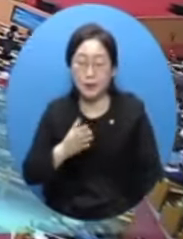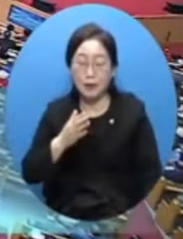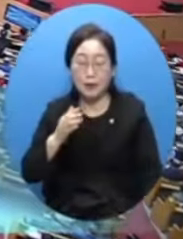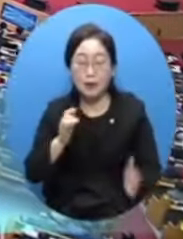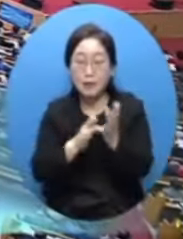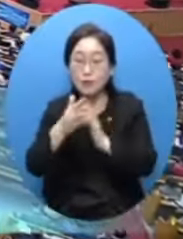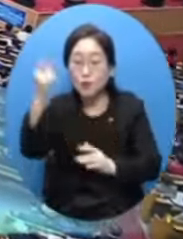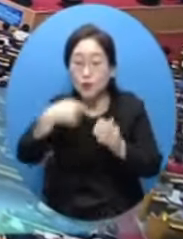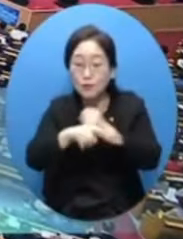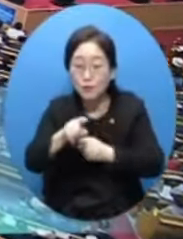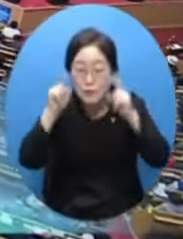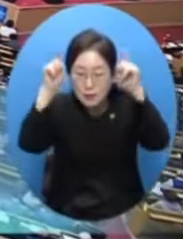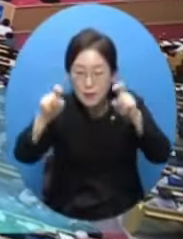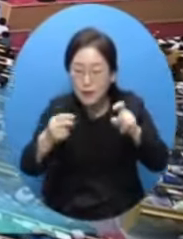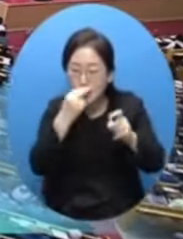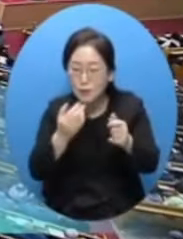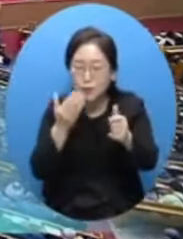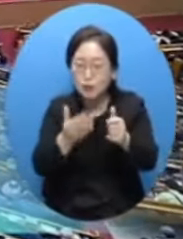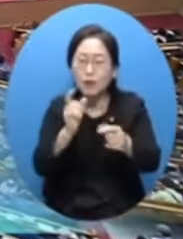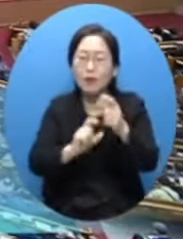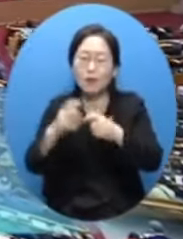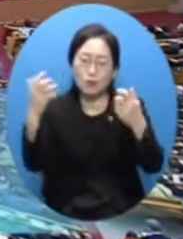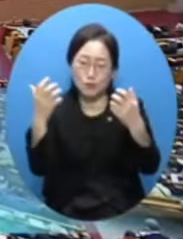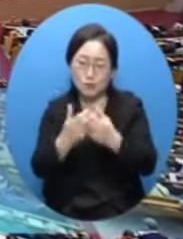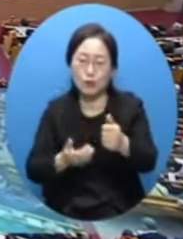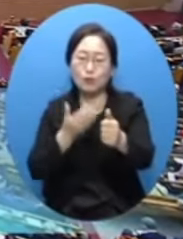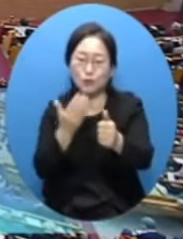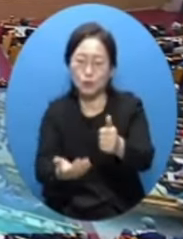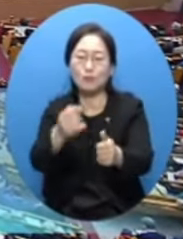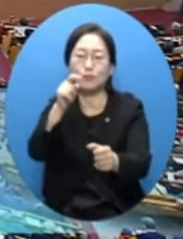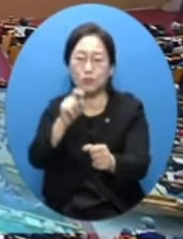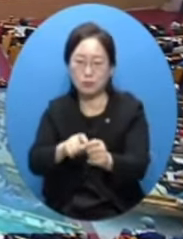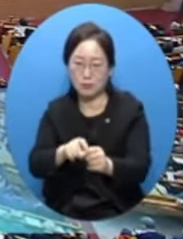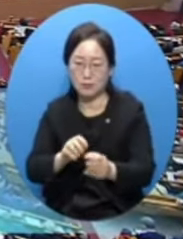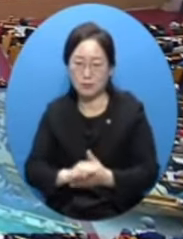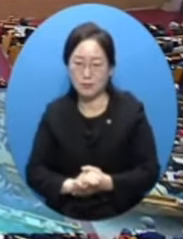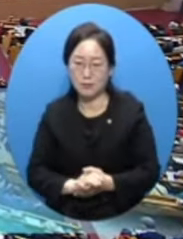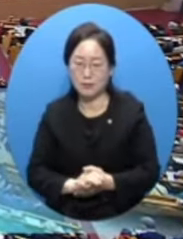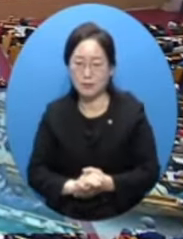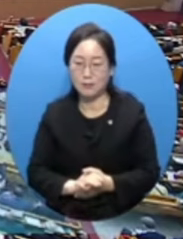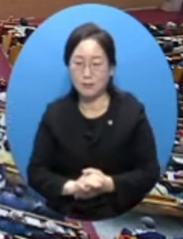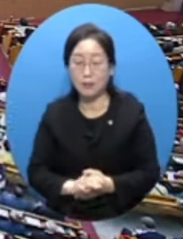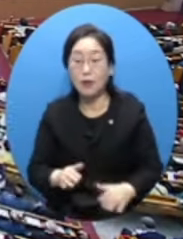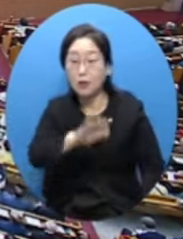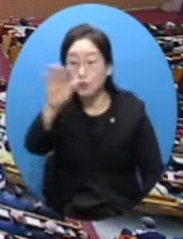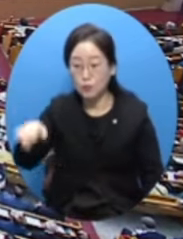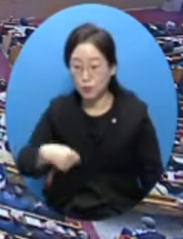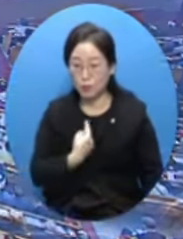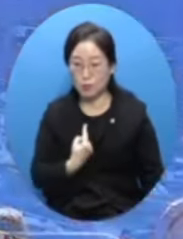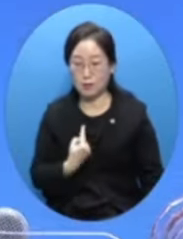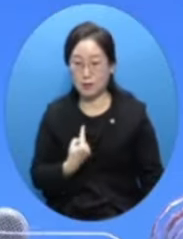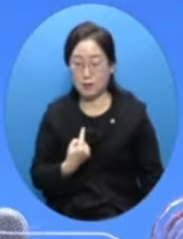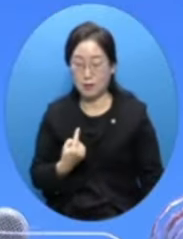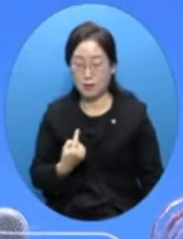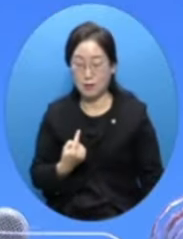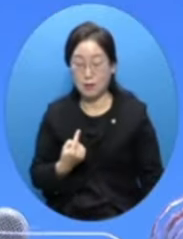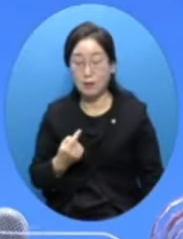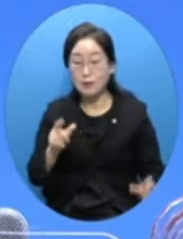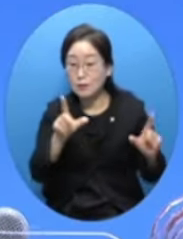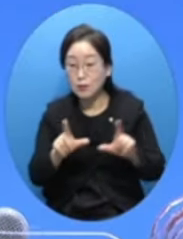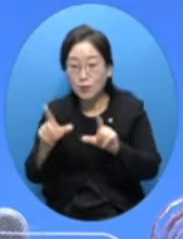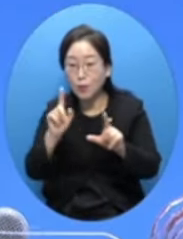양으로 생명을 얻게 하고 더 풍성히 얻게 하려는 것이라. 우리가 홀로 있으면 광야의 가시떡이